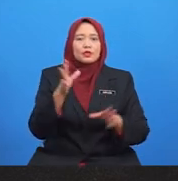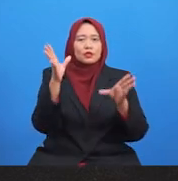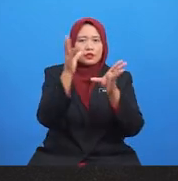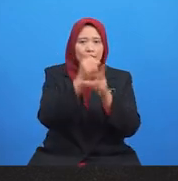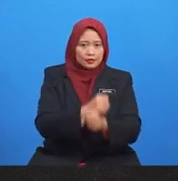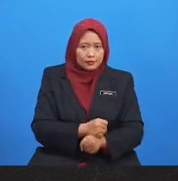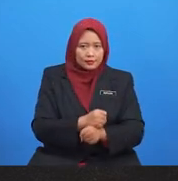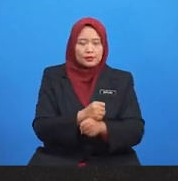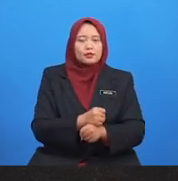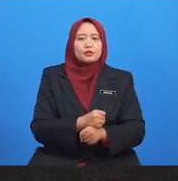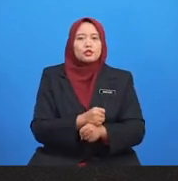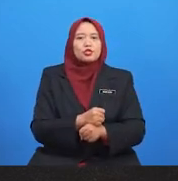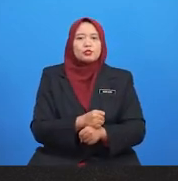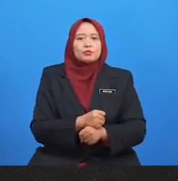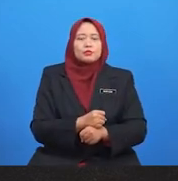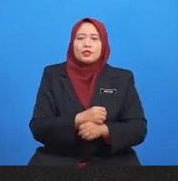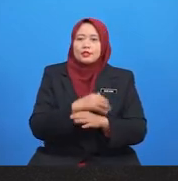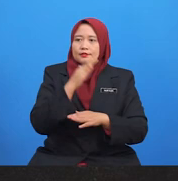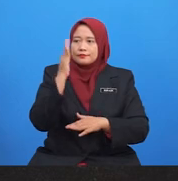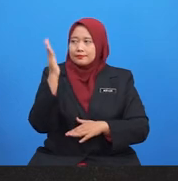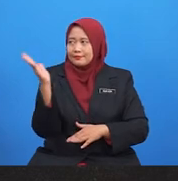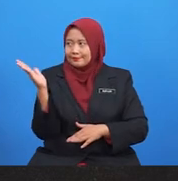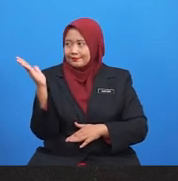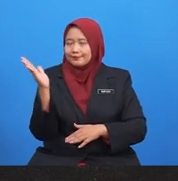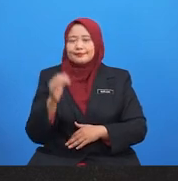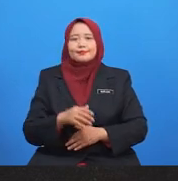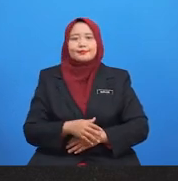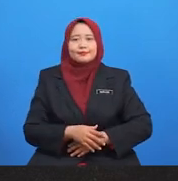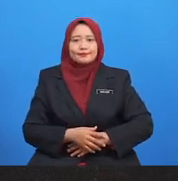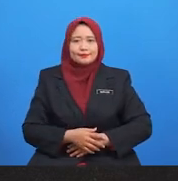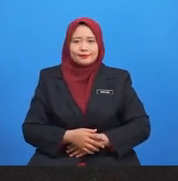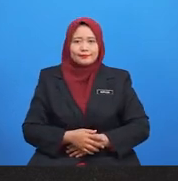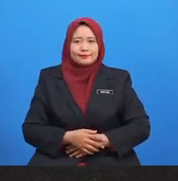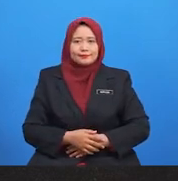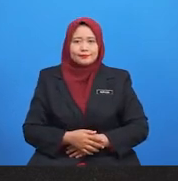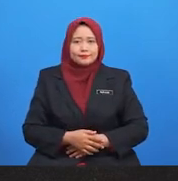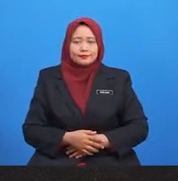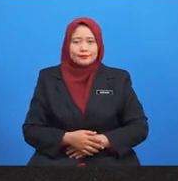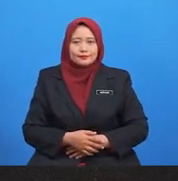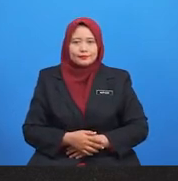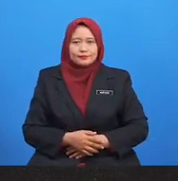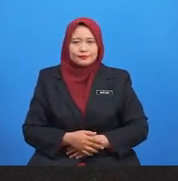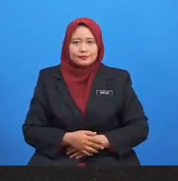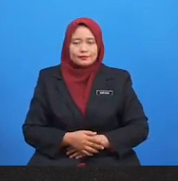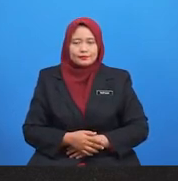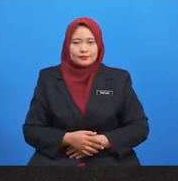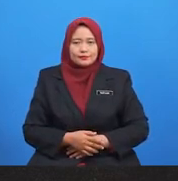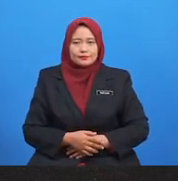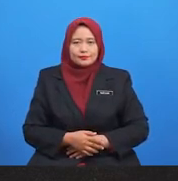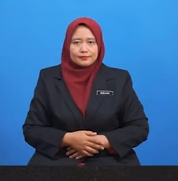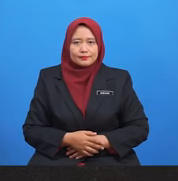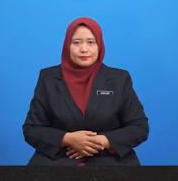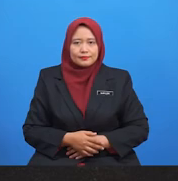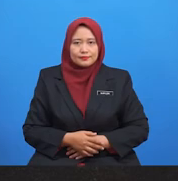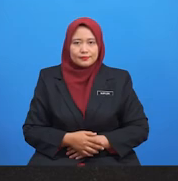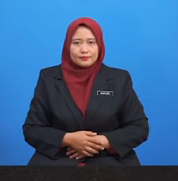Oleh itu, jawapan akhir bagi soalan ini adalah 22 2